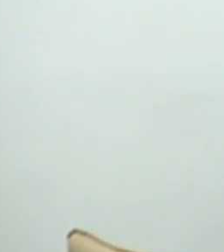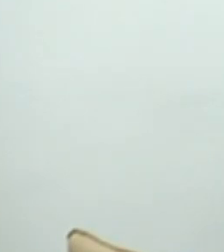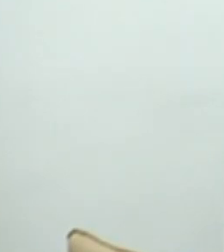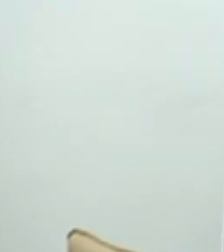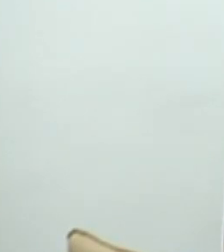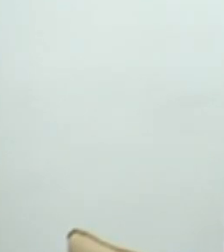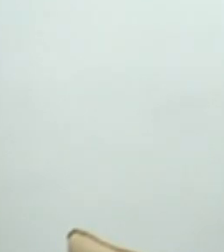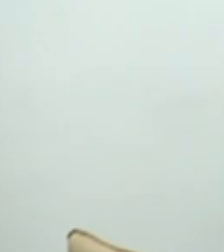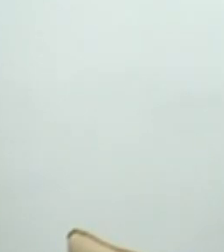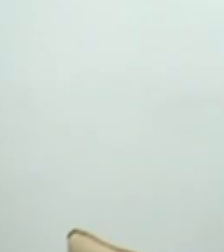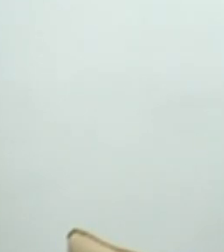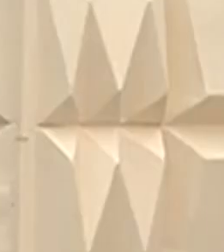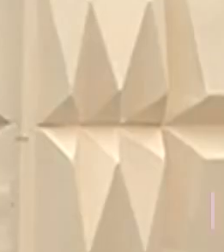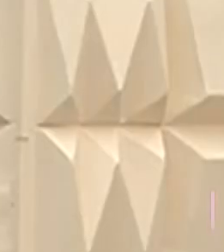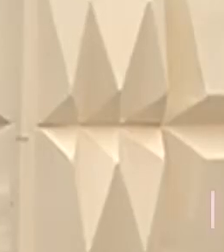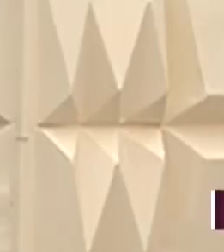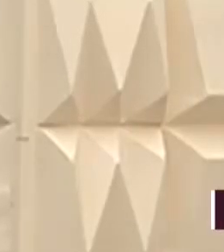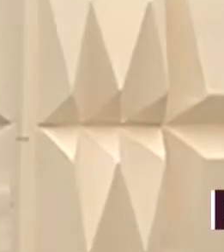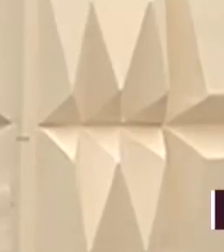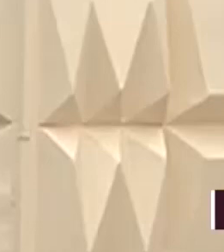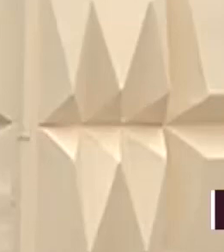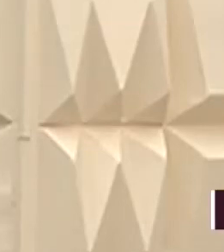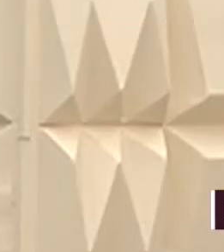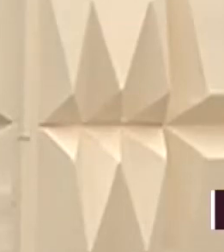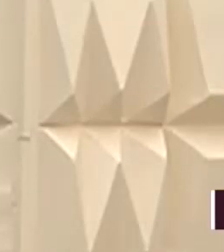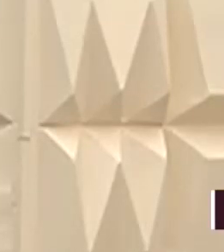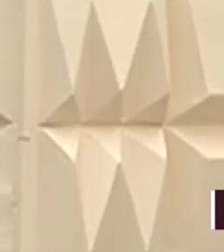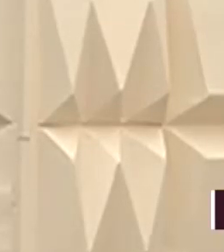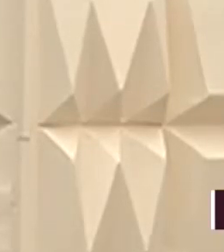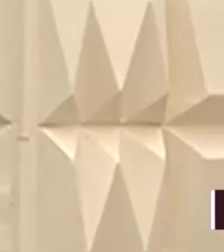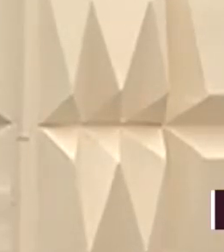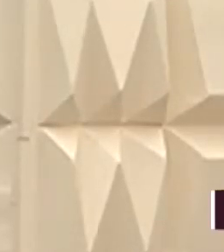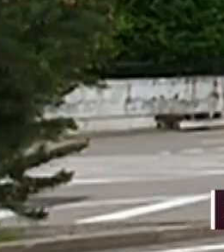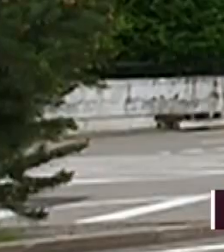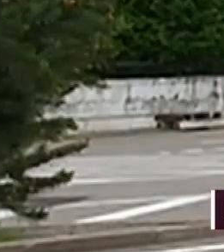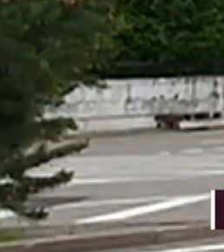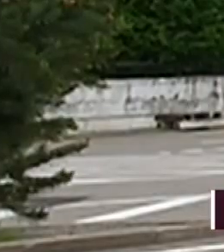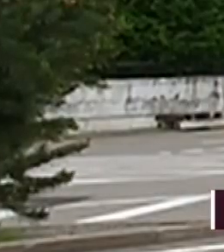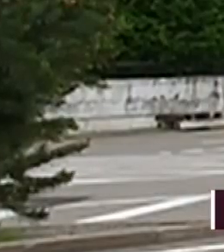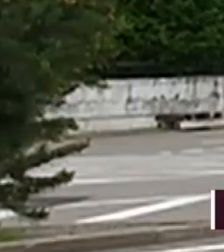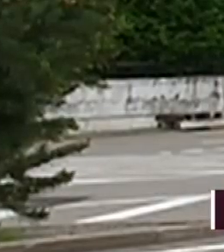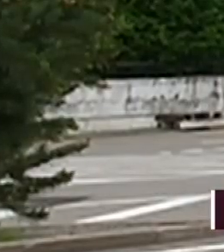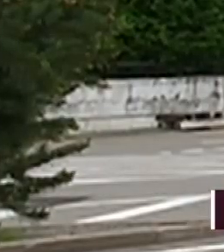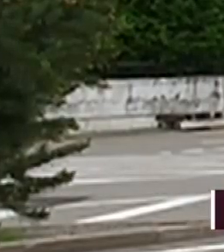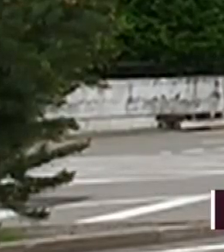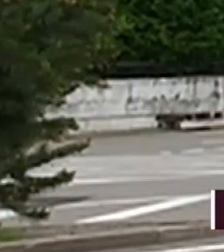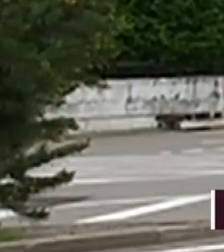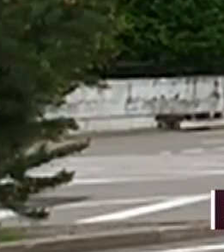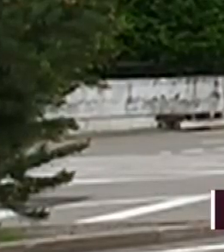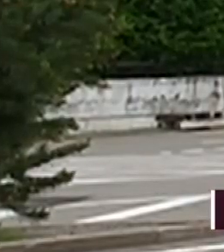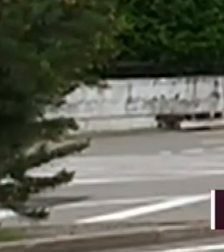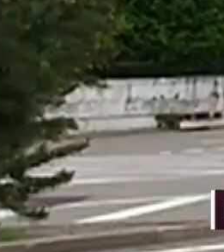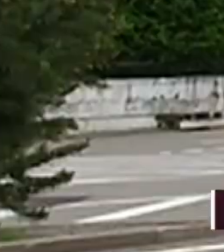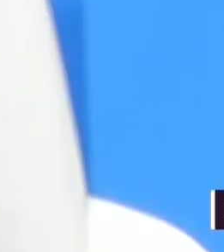өзіміздің департамент полициясының парақшасы бар. Еске салайын, туристік полиция биыл көктемде құрылды. Қазір Алматы қаласындағы